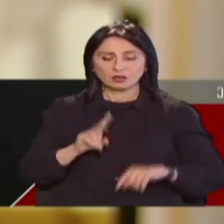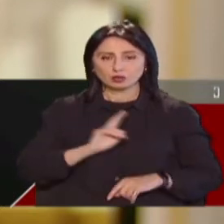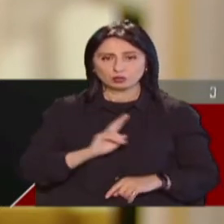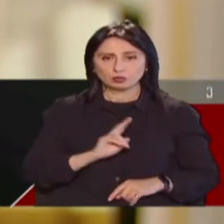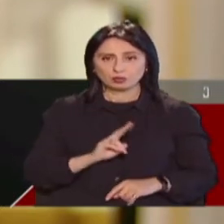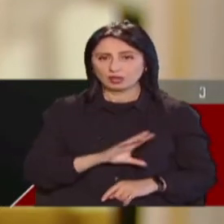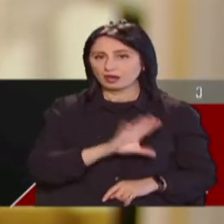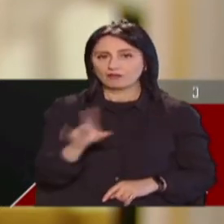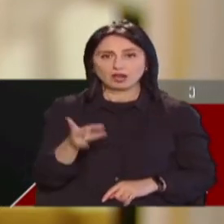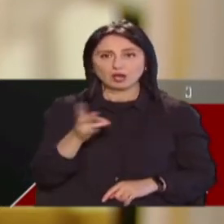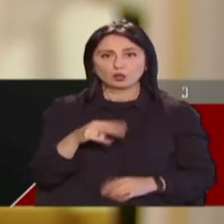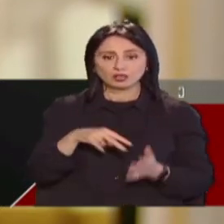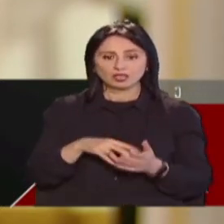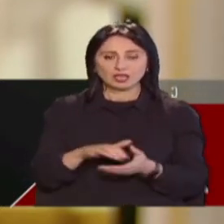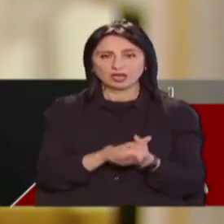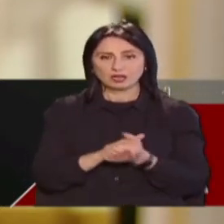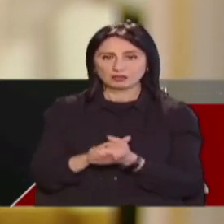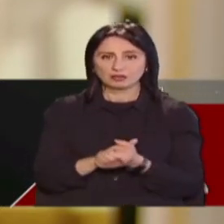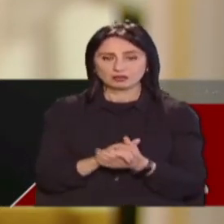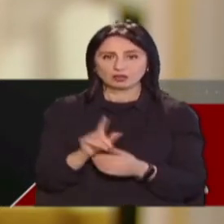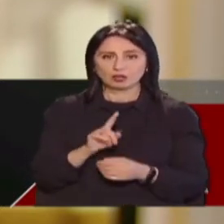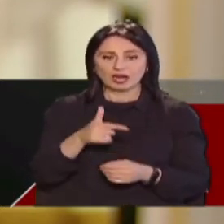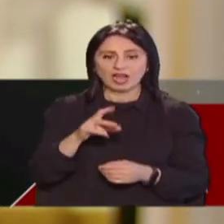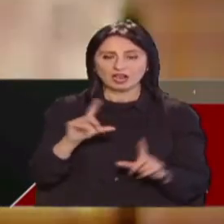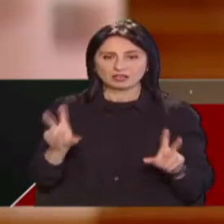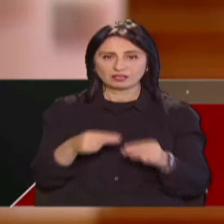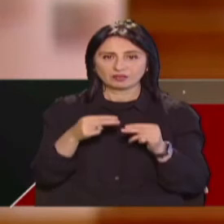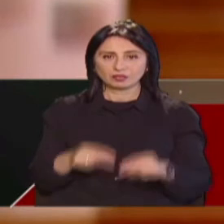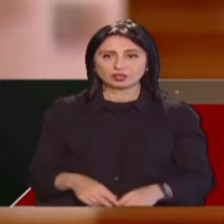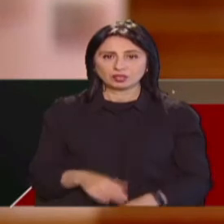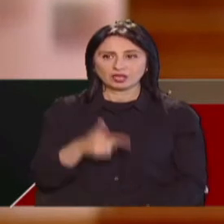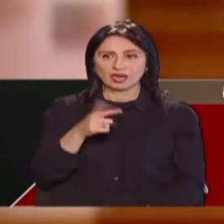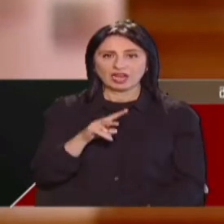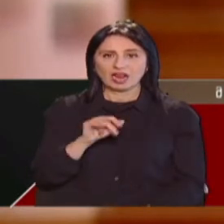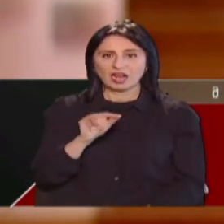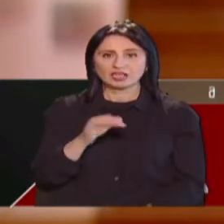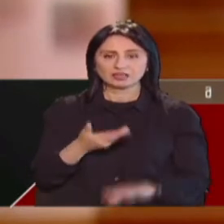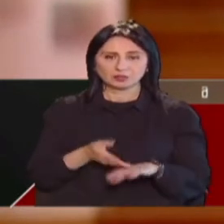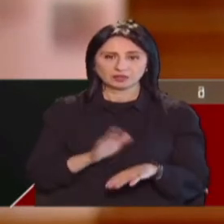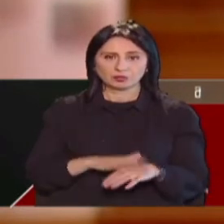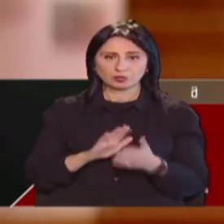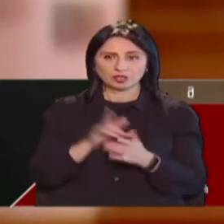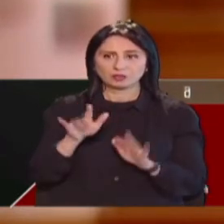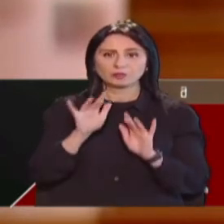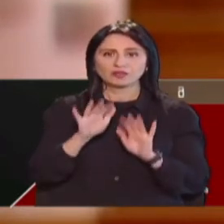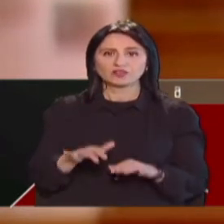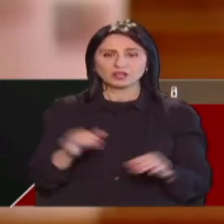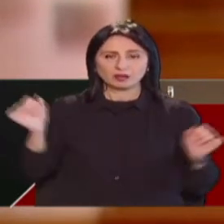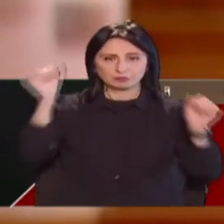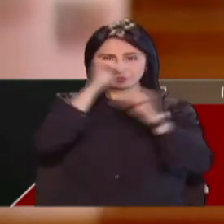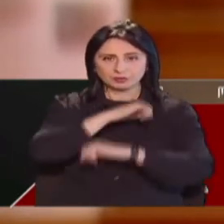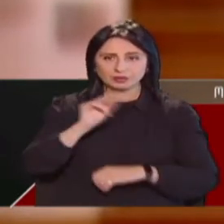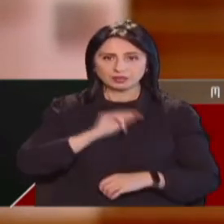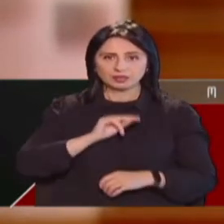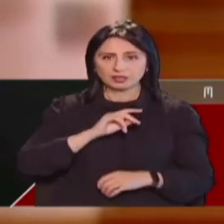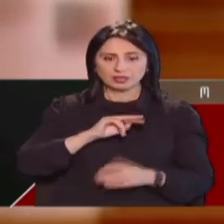გვიყვარს, ყველა უნდა დავდგეთ ერთად იმისთვის, რომ გელათი გადავარჩინოთ. Gelați în romare, zalia mzimia, ich mi-am din ale obscautul,